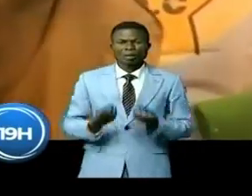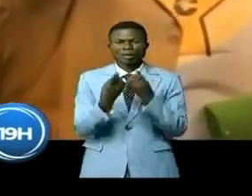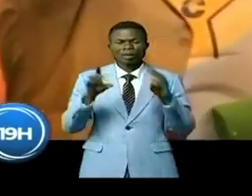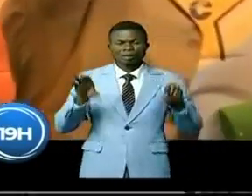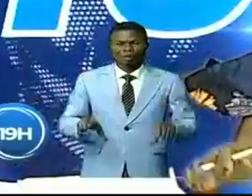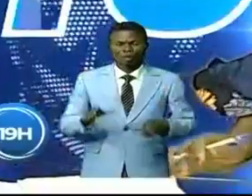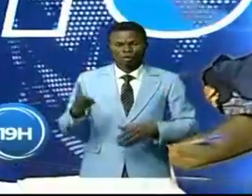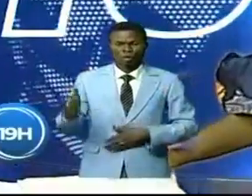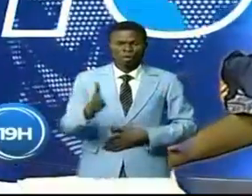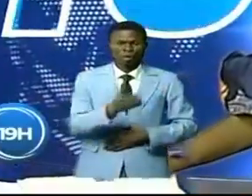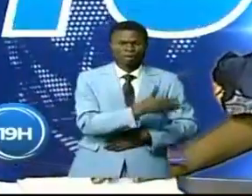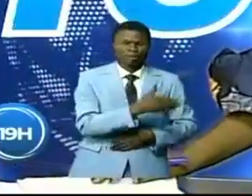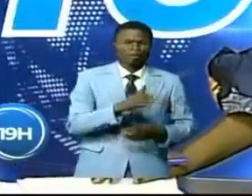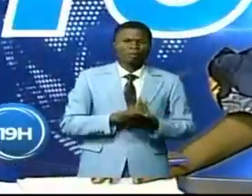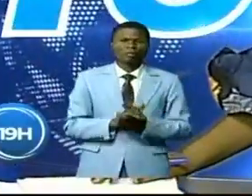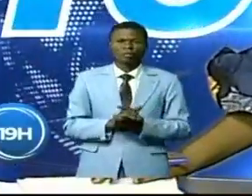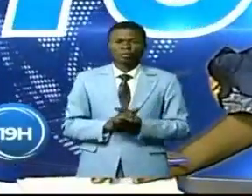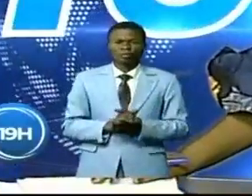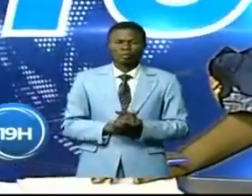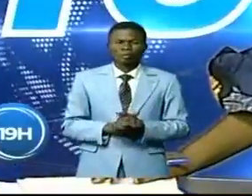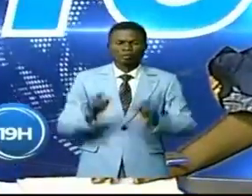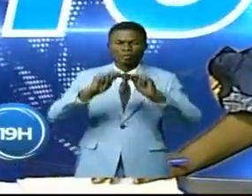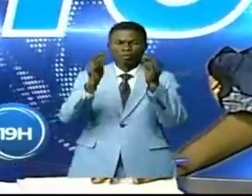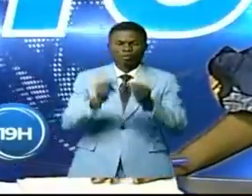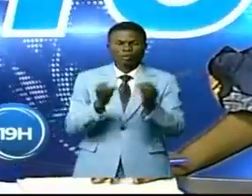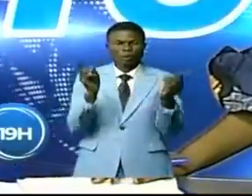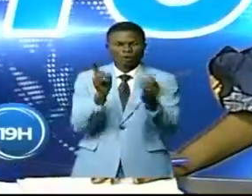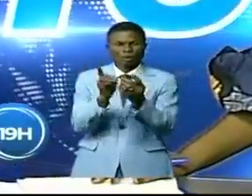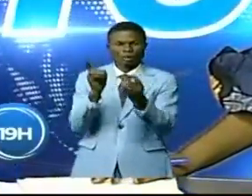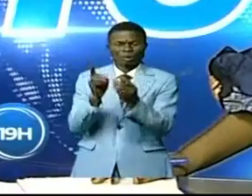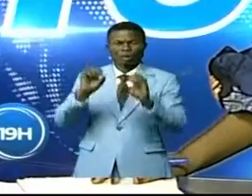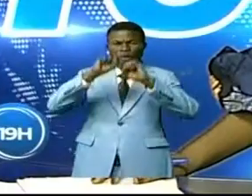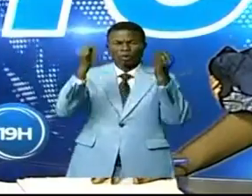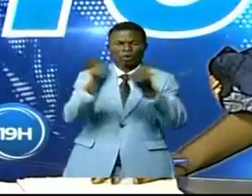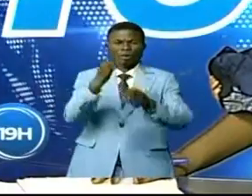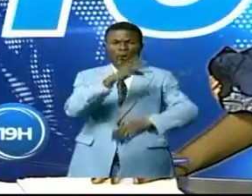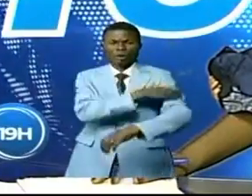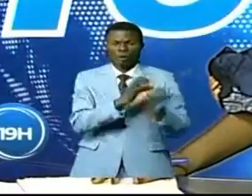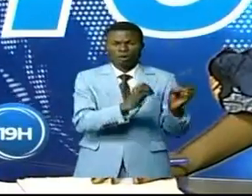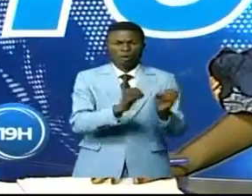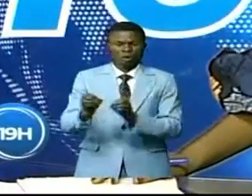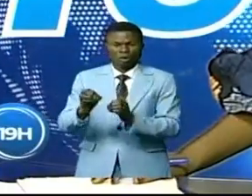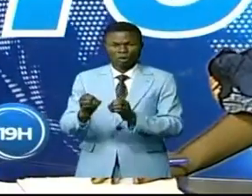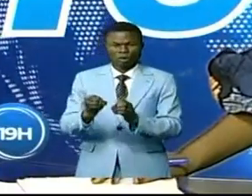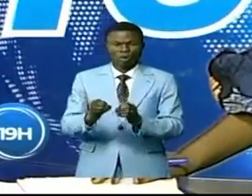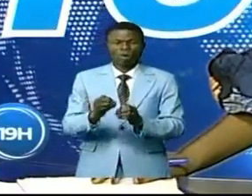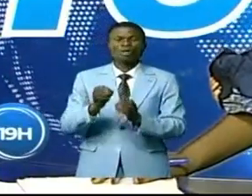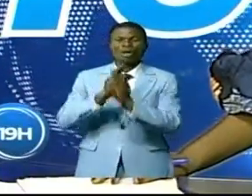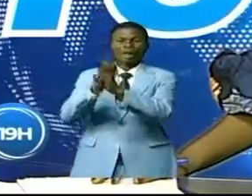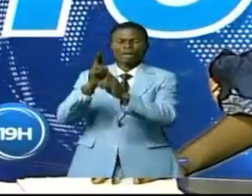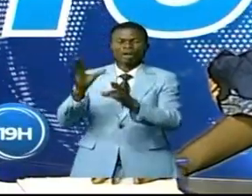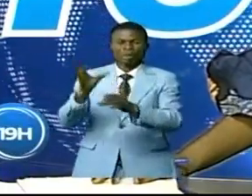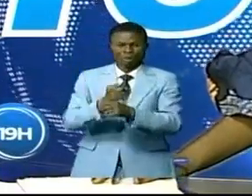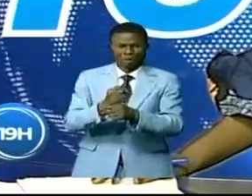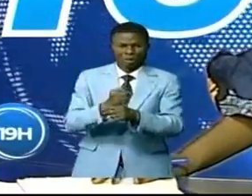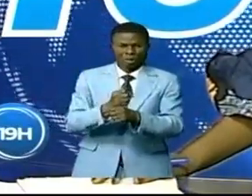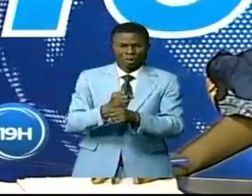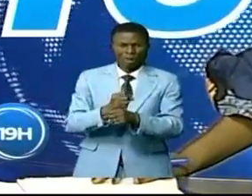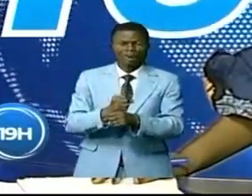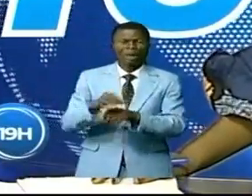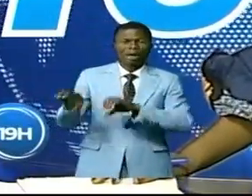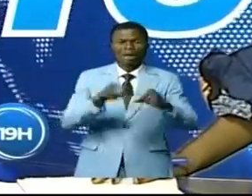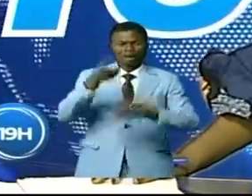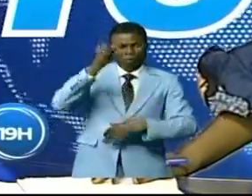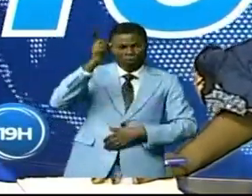Congo. Le cadre de concertation de la société civile organise des séances de restitution pour une première